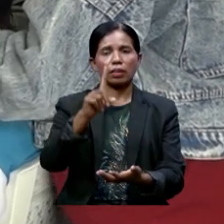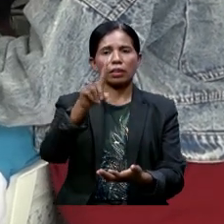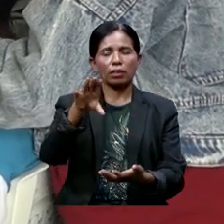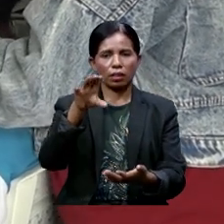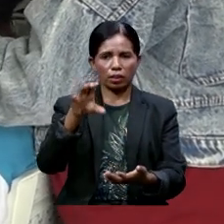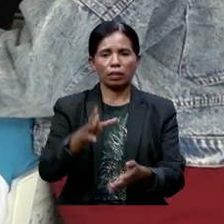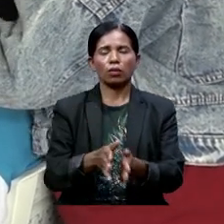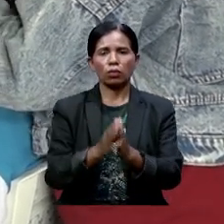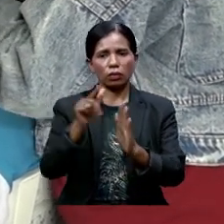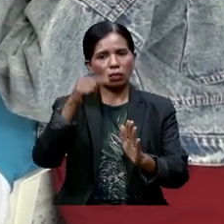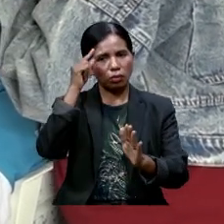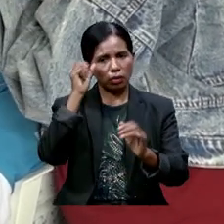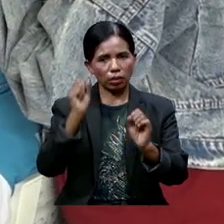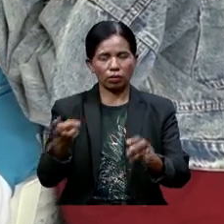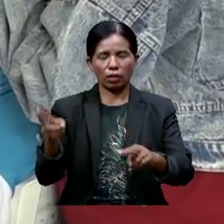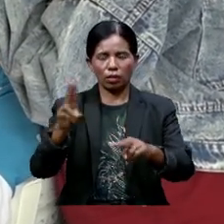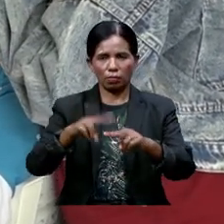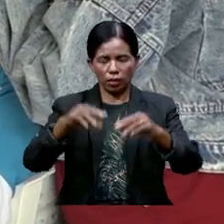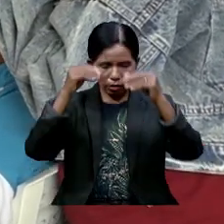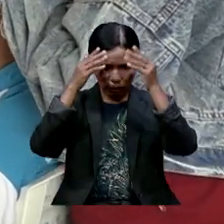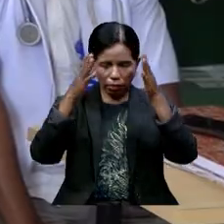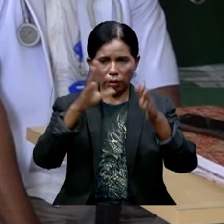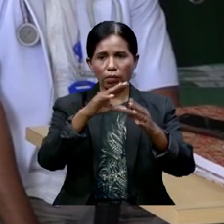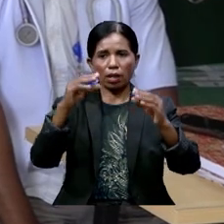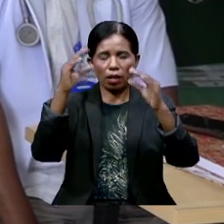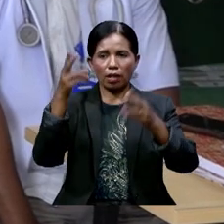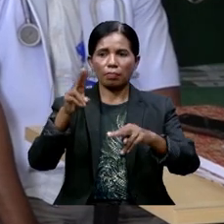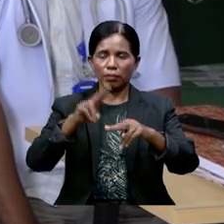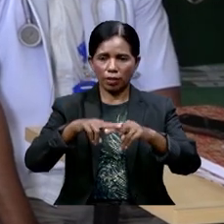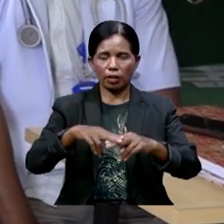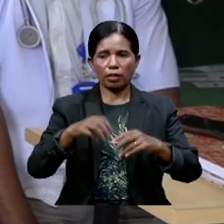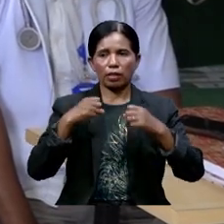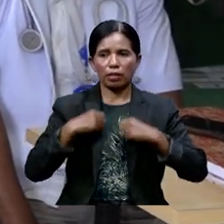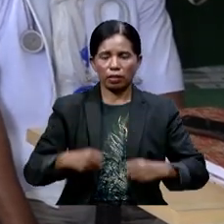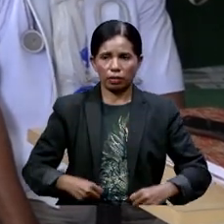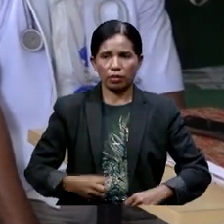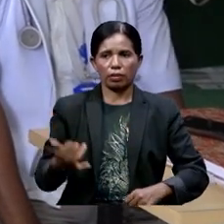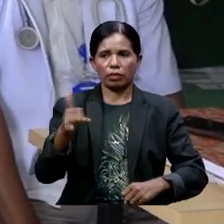koordinador husu governo atu aumenta profesional Saudi. Selina Lopez, Dilma Sujeti, GMN.